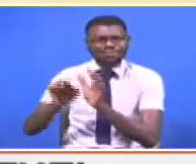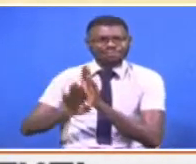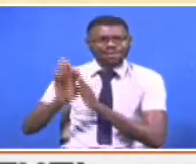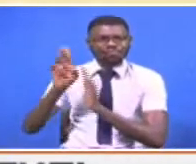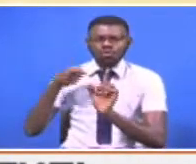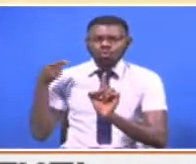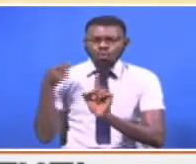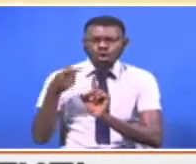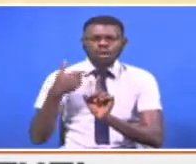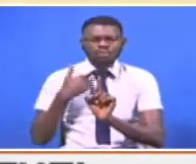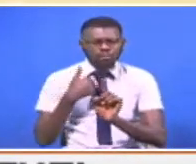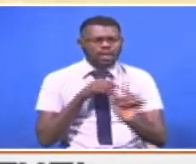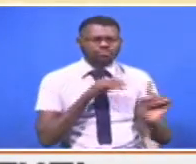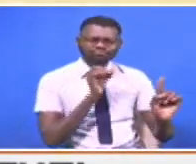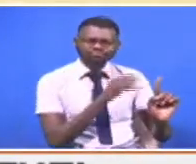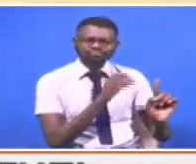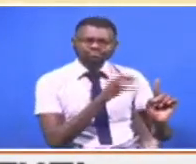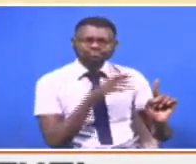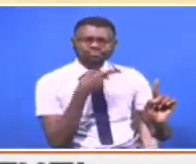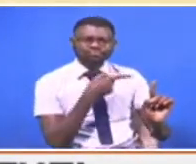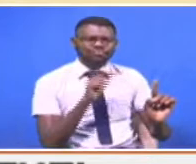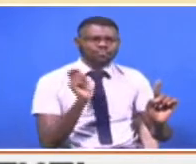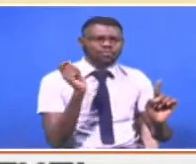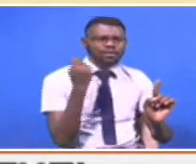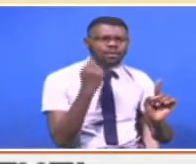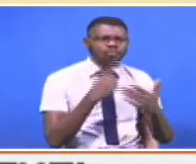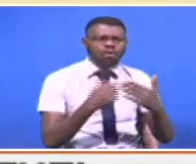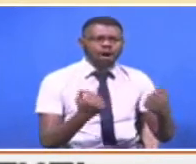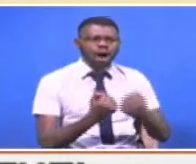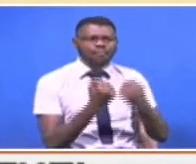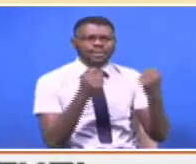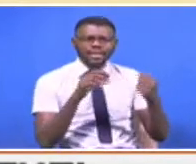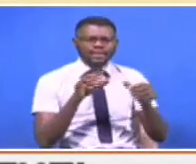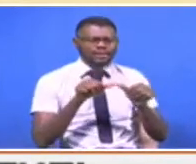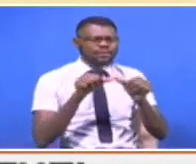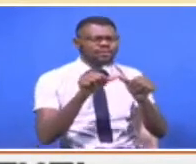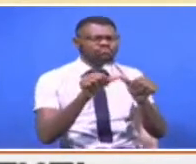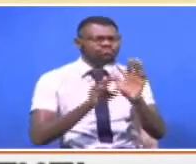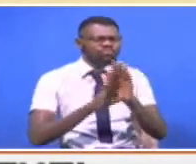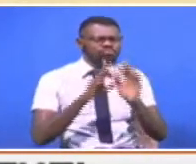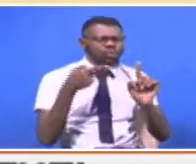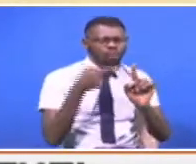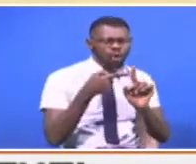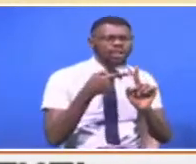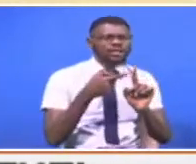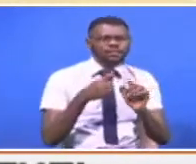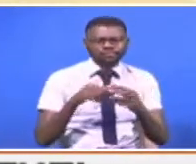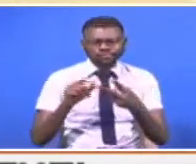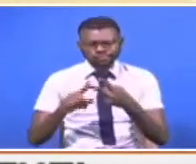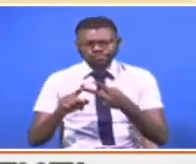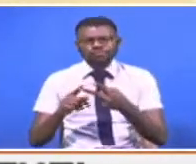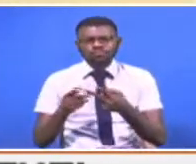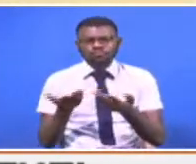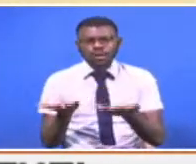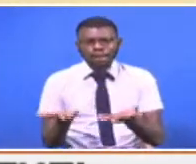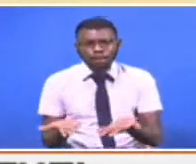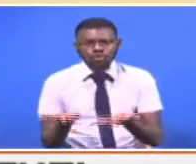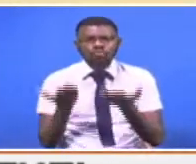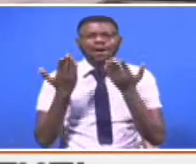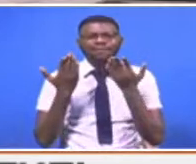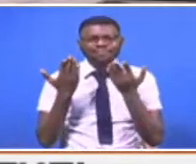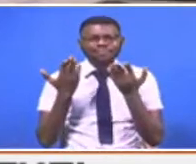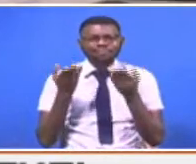brief rais hiyo safari vile ilikuwa. Nikasema hiyo sustainable development goals na hiyo bottom up na hiyo economic